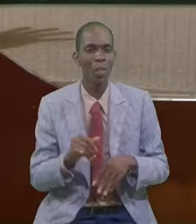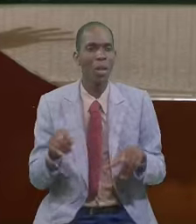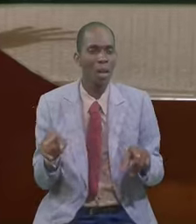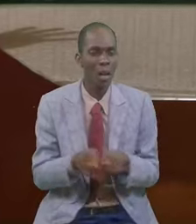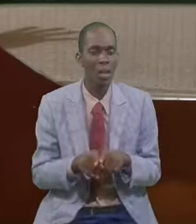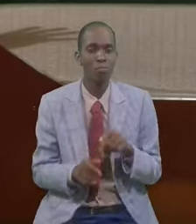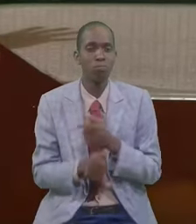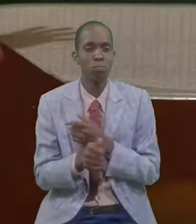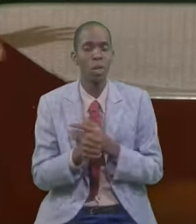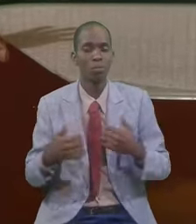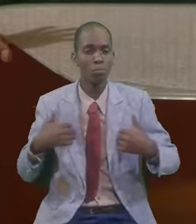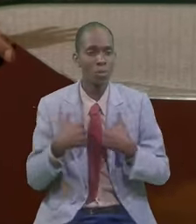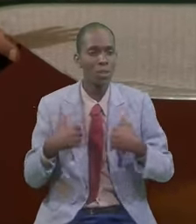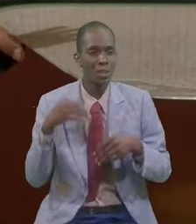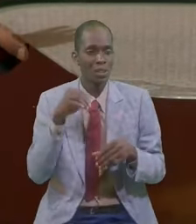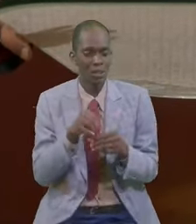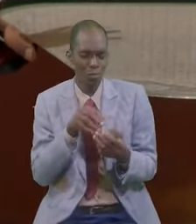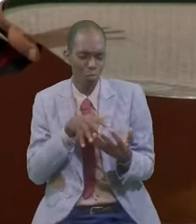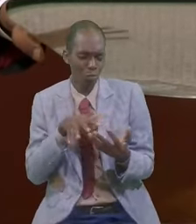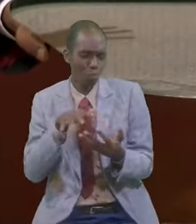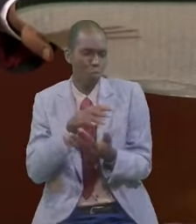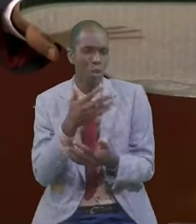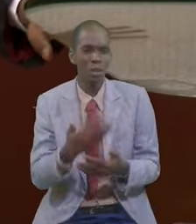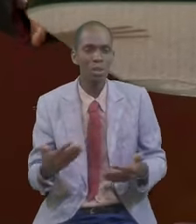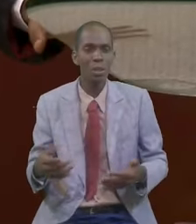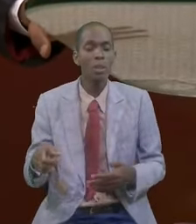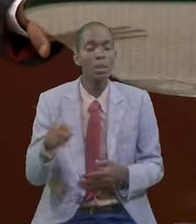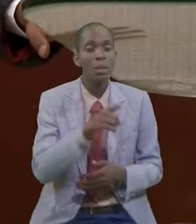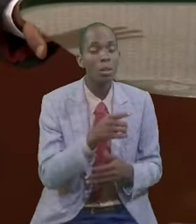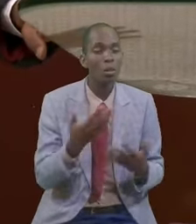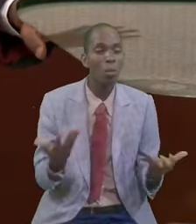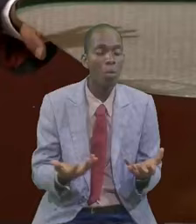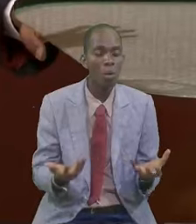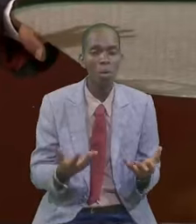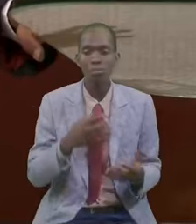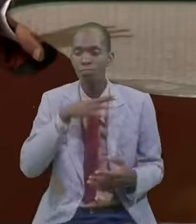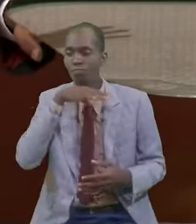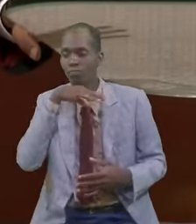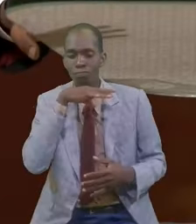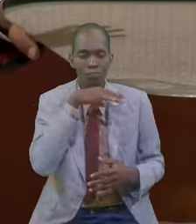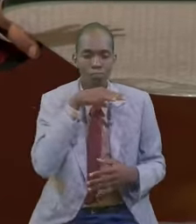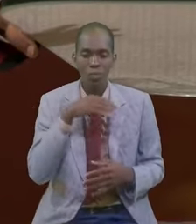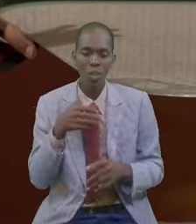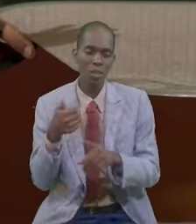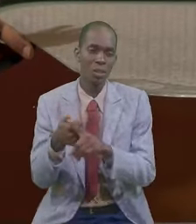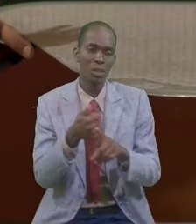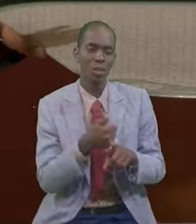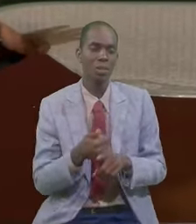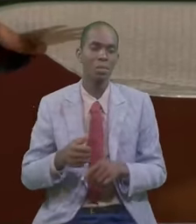Et ils se corrompent dans ce qu'ils savent naturellement, comme les brutes. Ils se